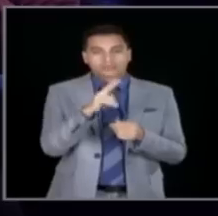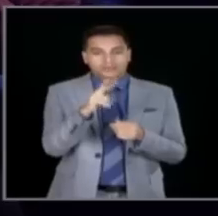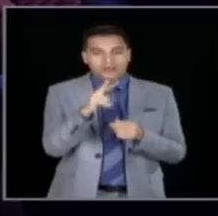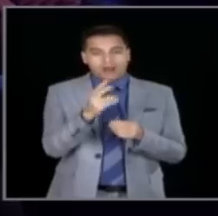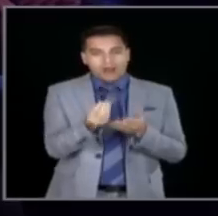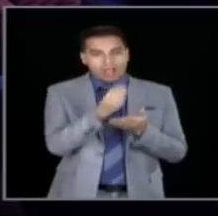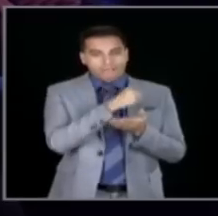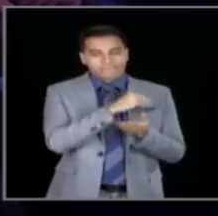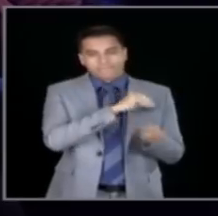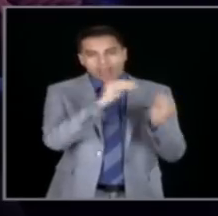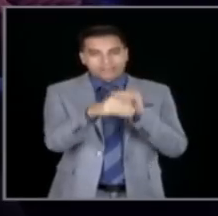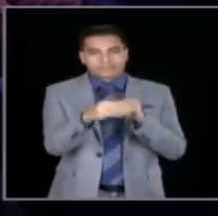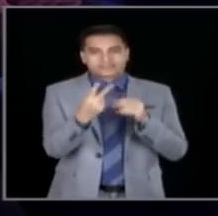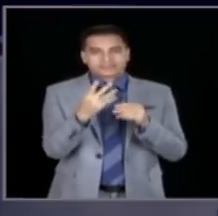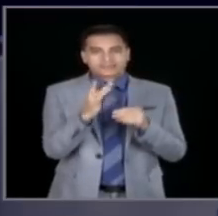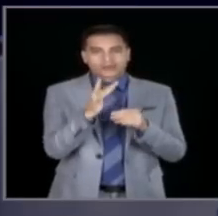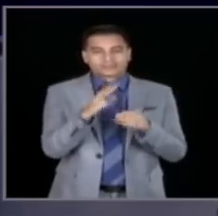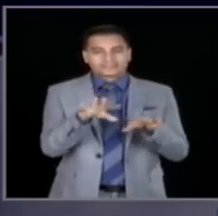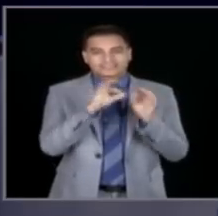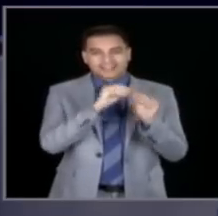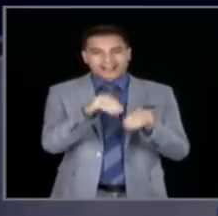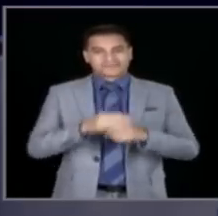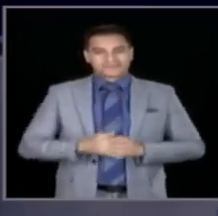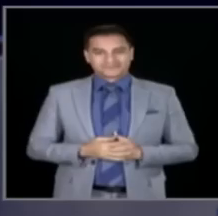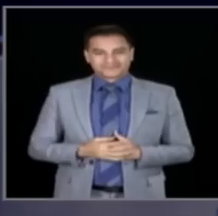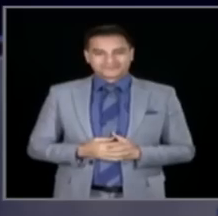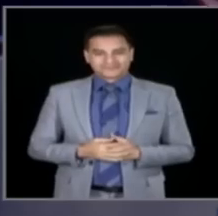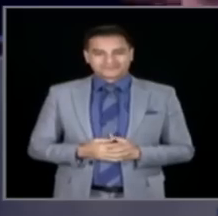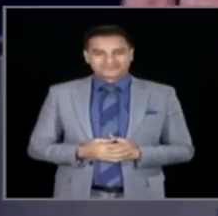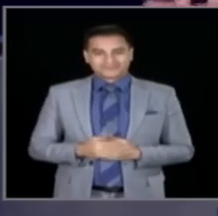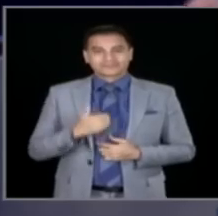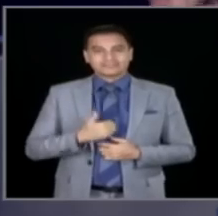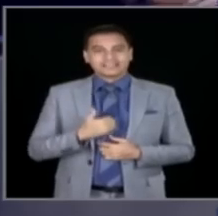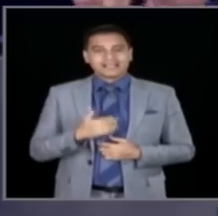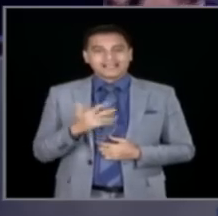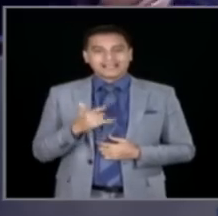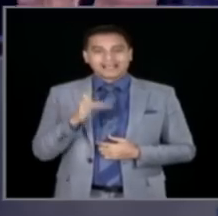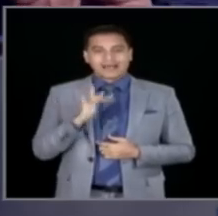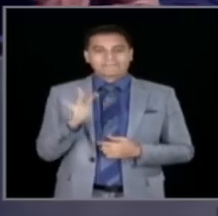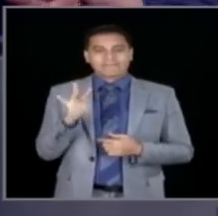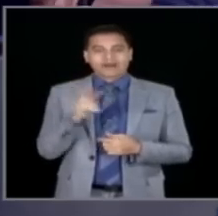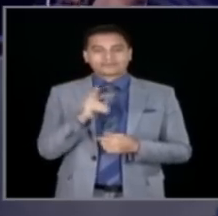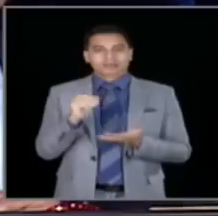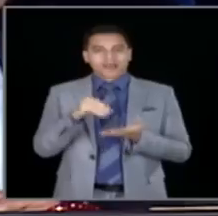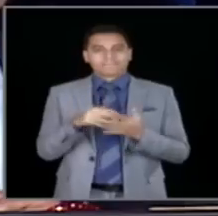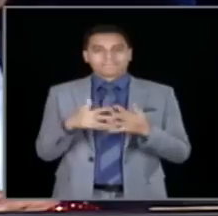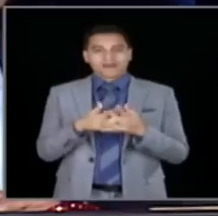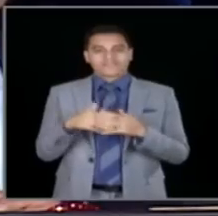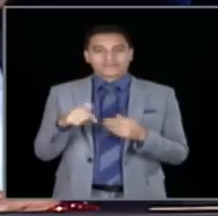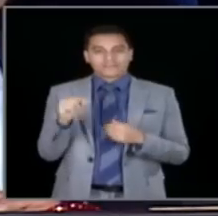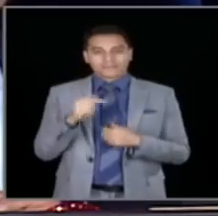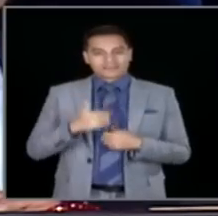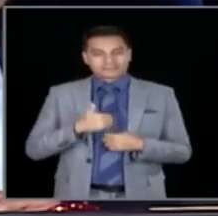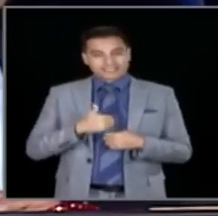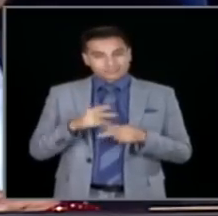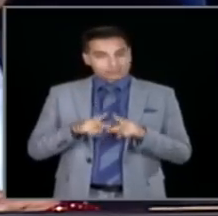خرجوا، والاتنين المتجوزين نزلوا. احساسك ايه بقى وانت بتشارك انت ومراتك في البرنامج؟